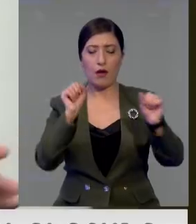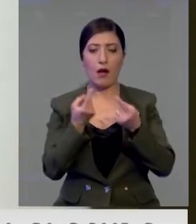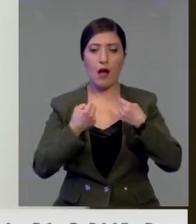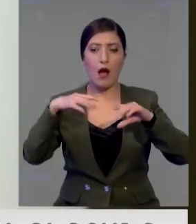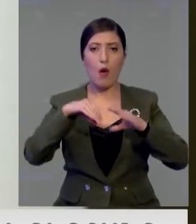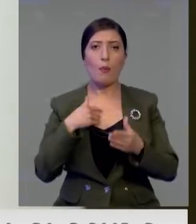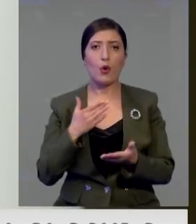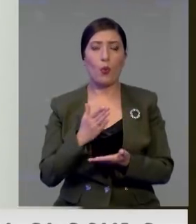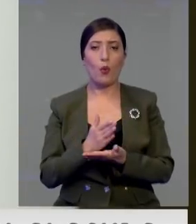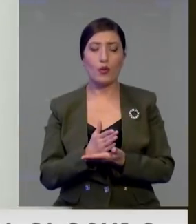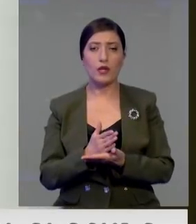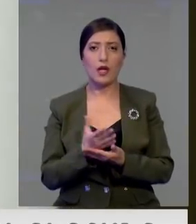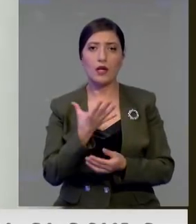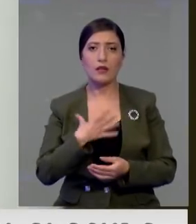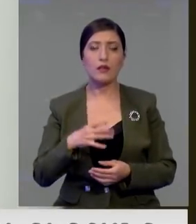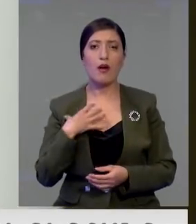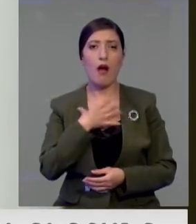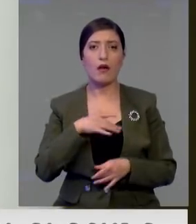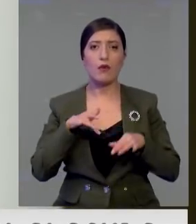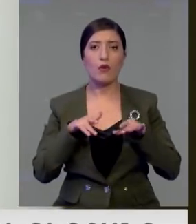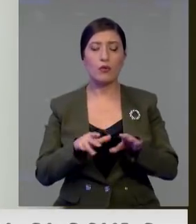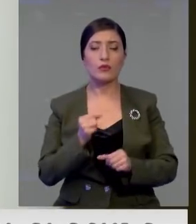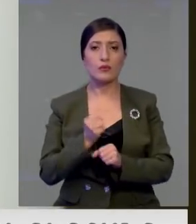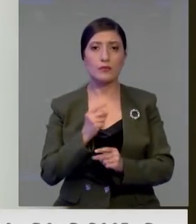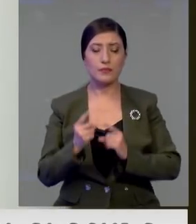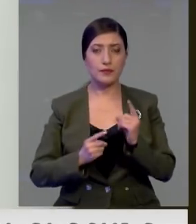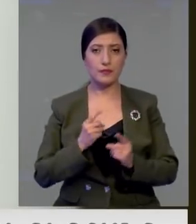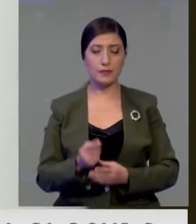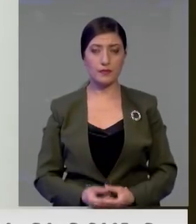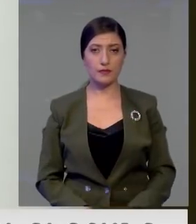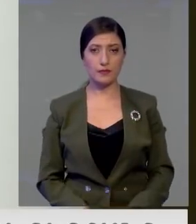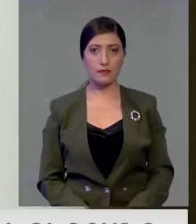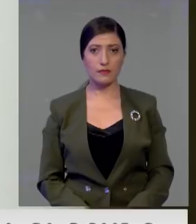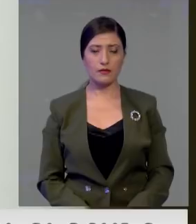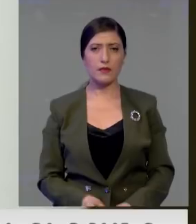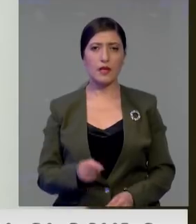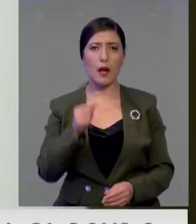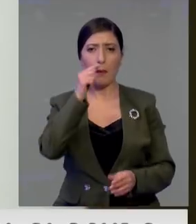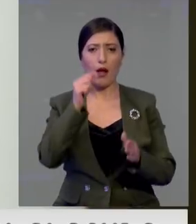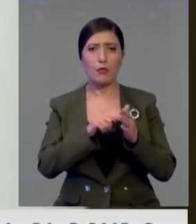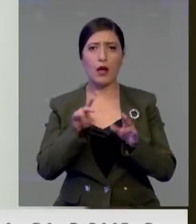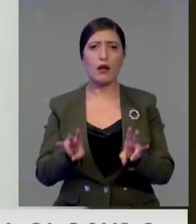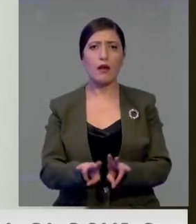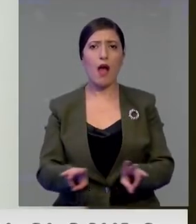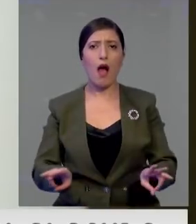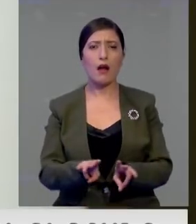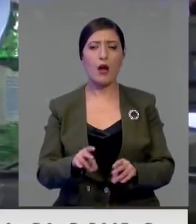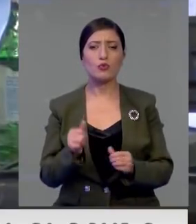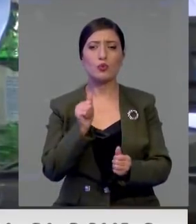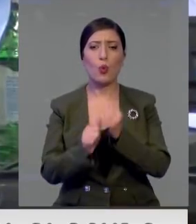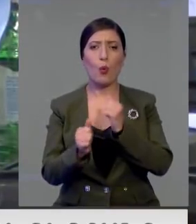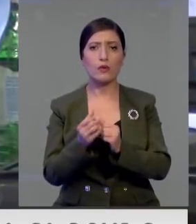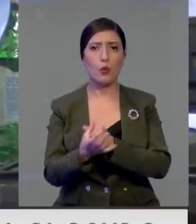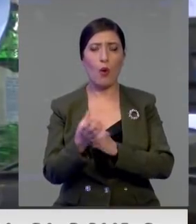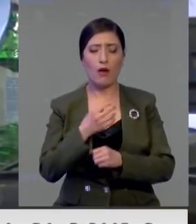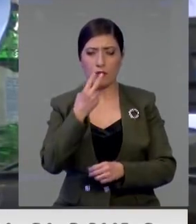այդ ռազմավարությունները մշակելու։ Մեկ-մեկ նախարարություններից թղթերա գալիս, կարդում ես, ասում ես, որ դասարանի երեխա է գրել։